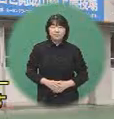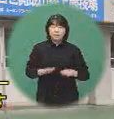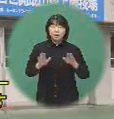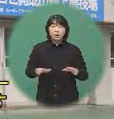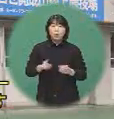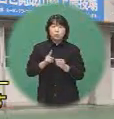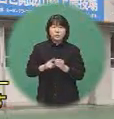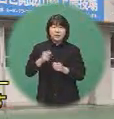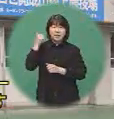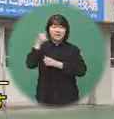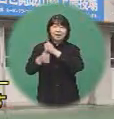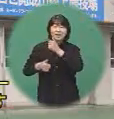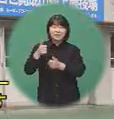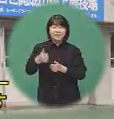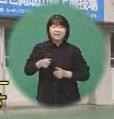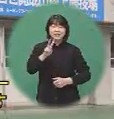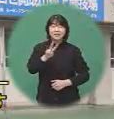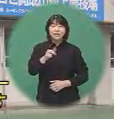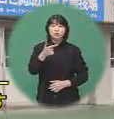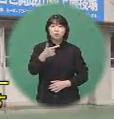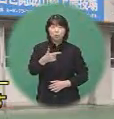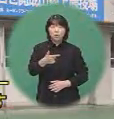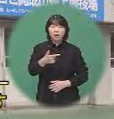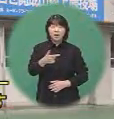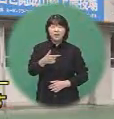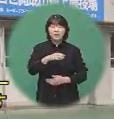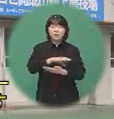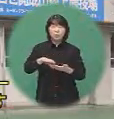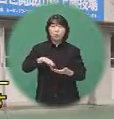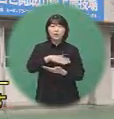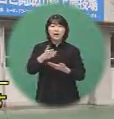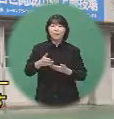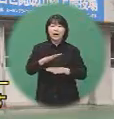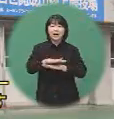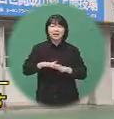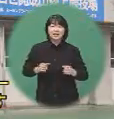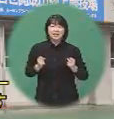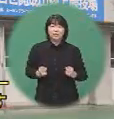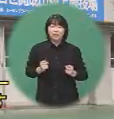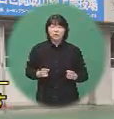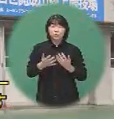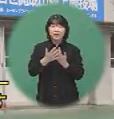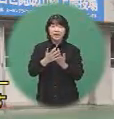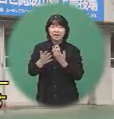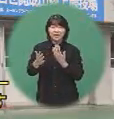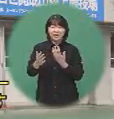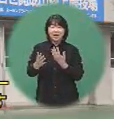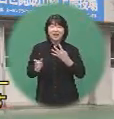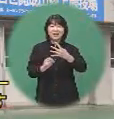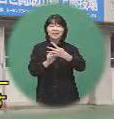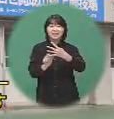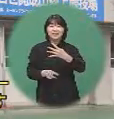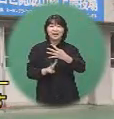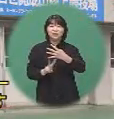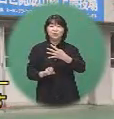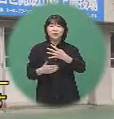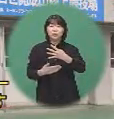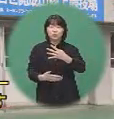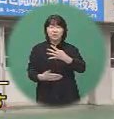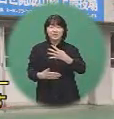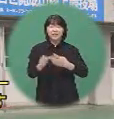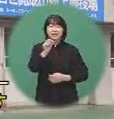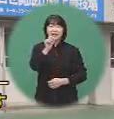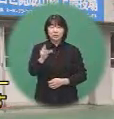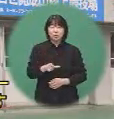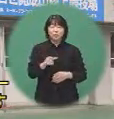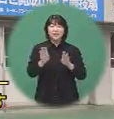今年で第26回目を迎えます郡山シティマラソン大会が4月29日来週月曜